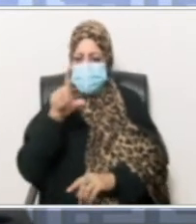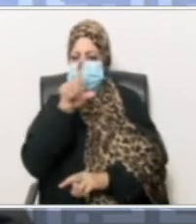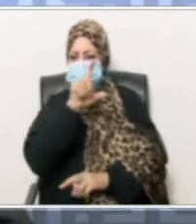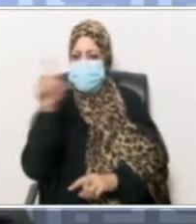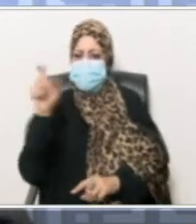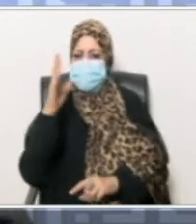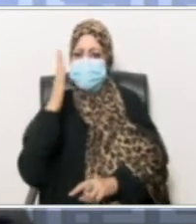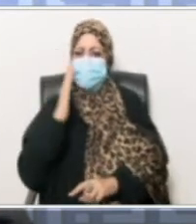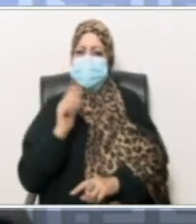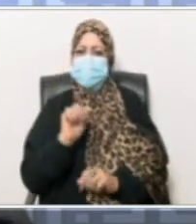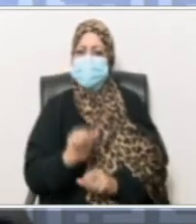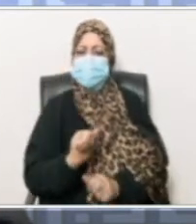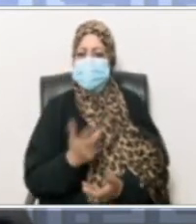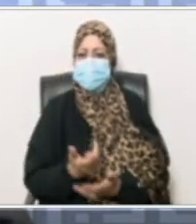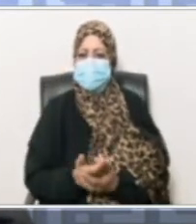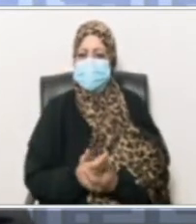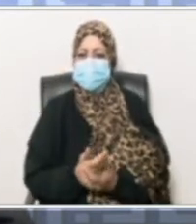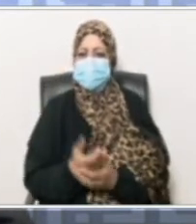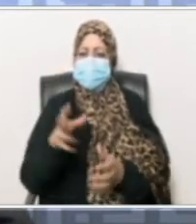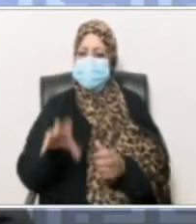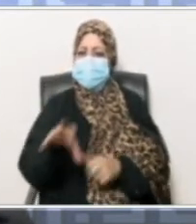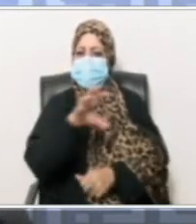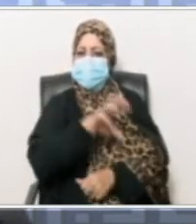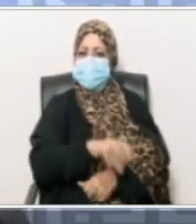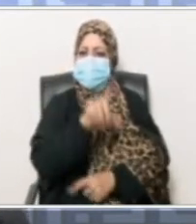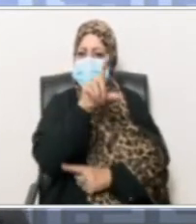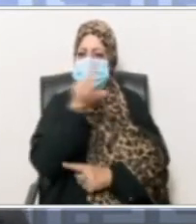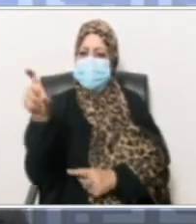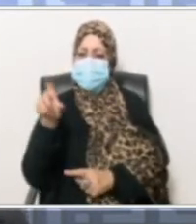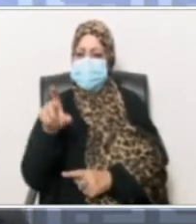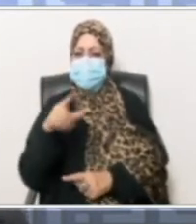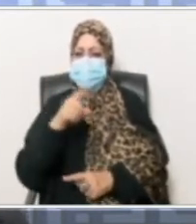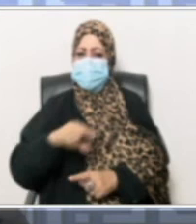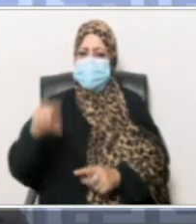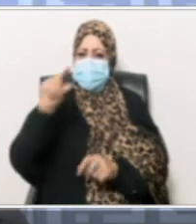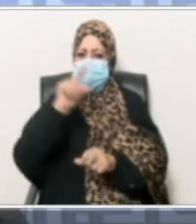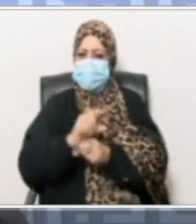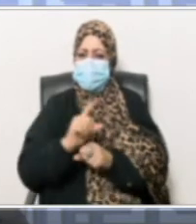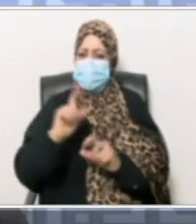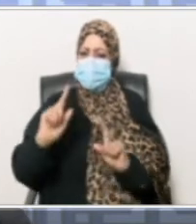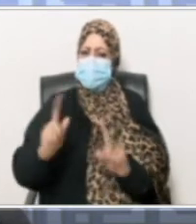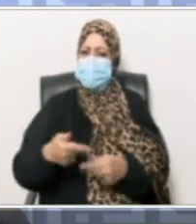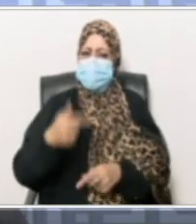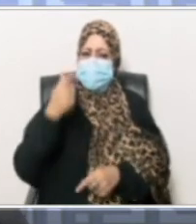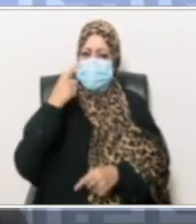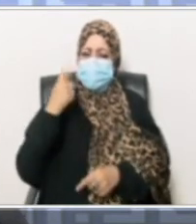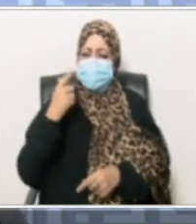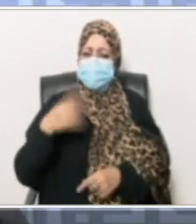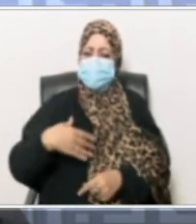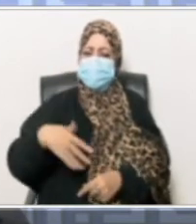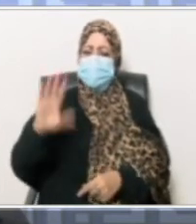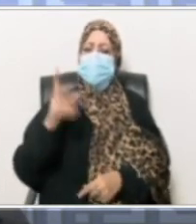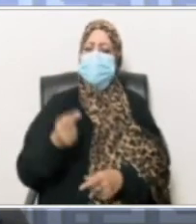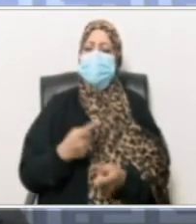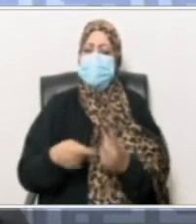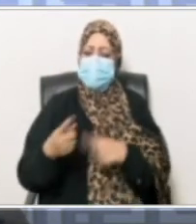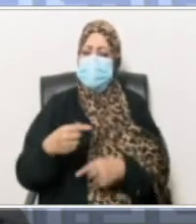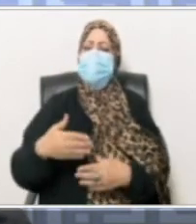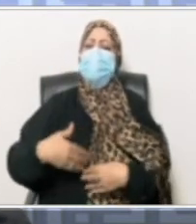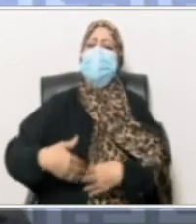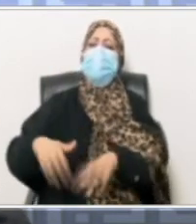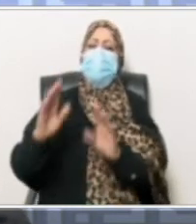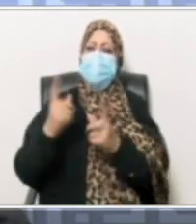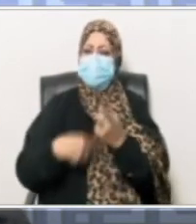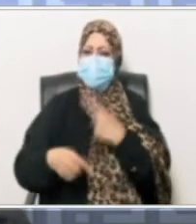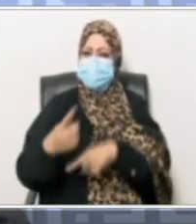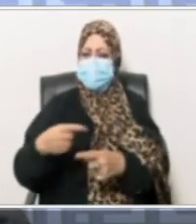وأعداء الدين وأعداء الوطن، ويتنازل على المقدرات ويتنازل على المقدسات الإسلامية،